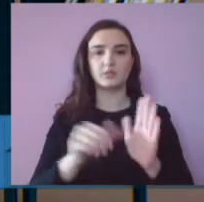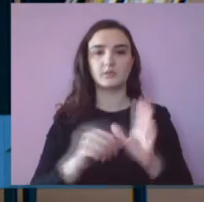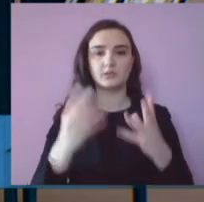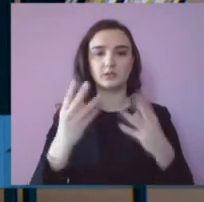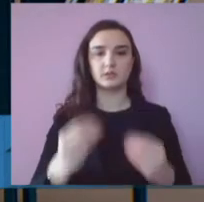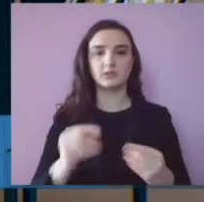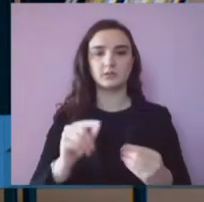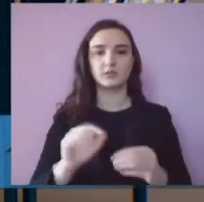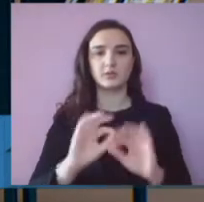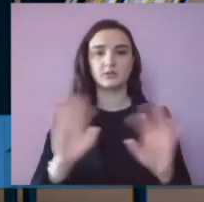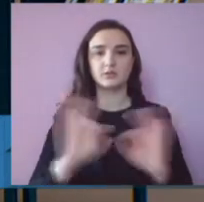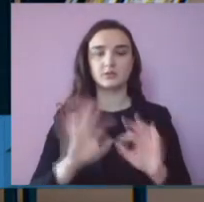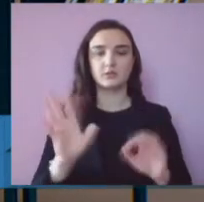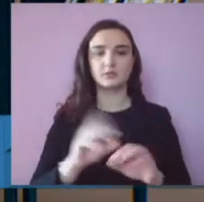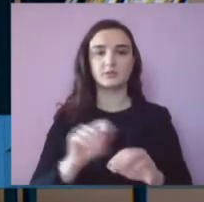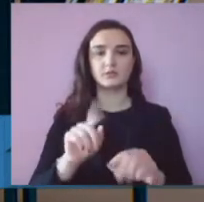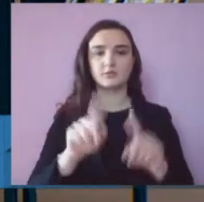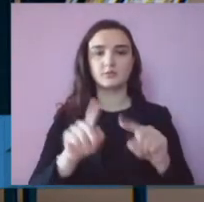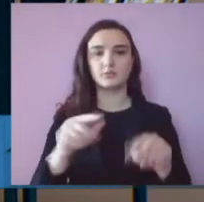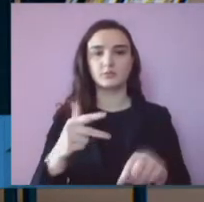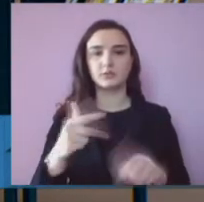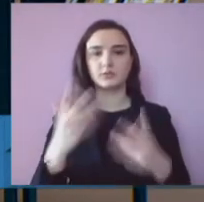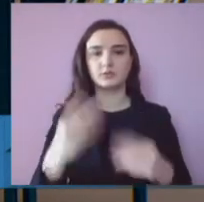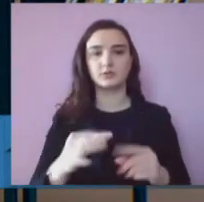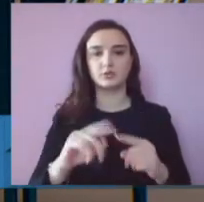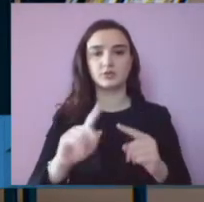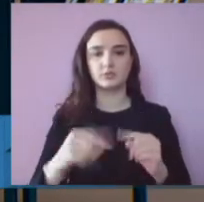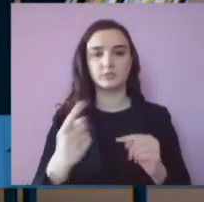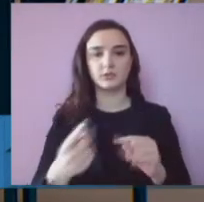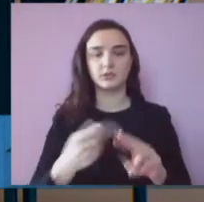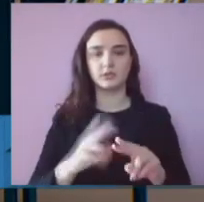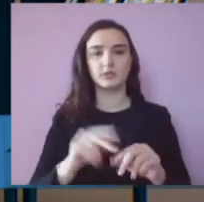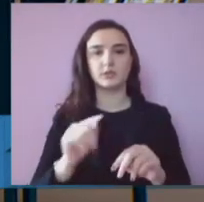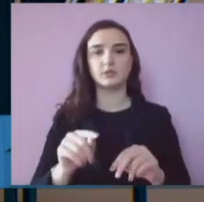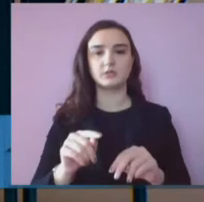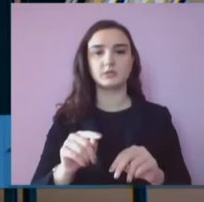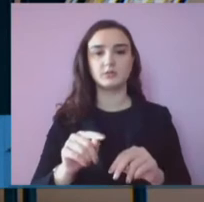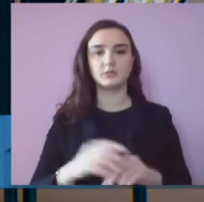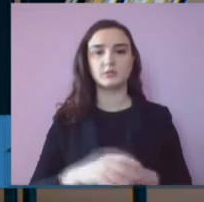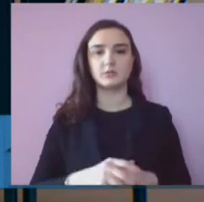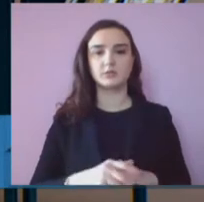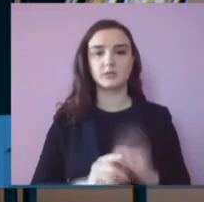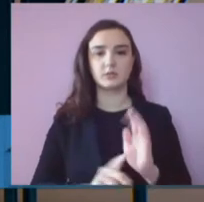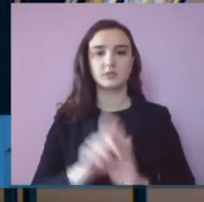აღწერილი, არის ზოგი 30 დღის შემდეგ, აი ეს ქვემწავე თიროიდიტის დასაწყის.